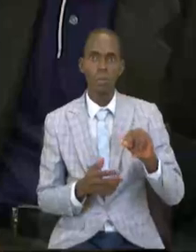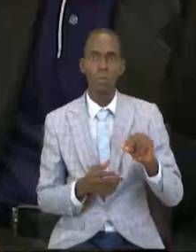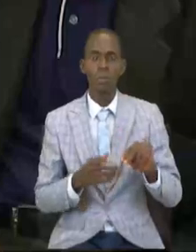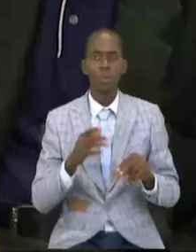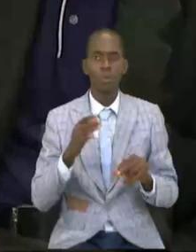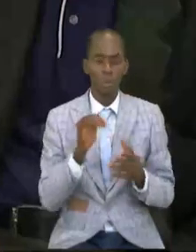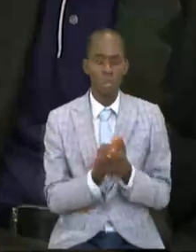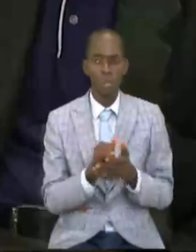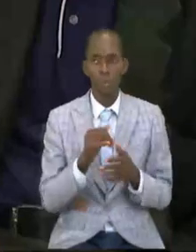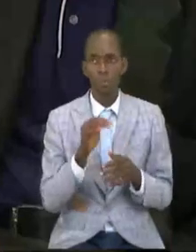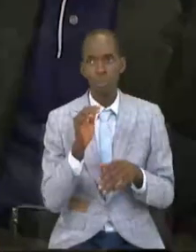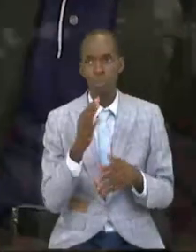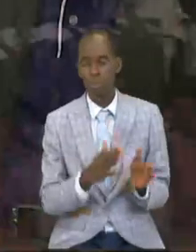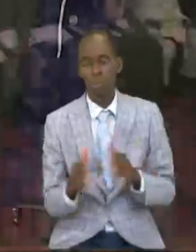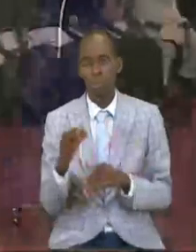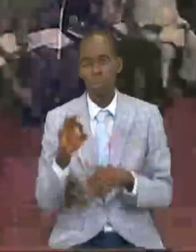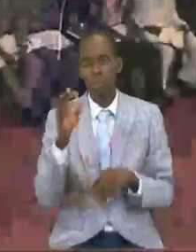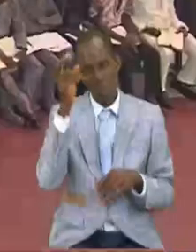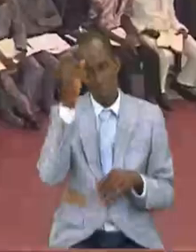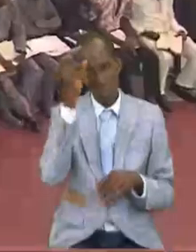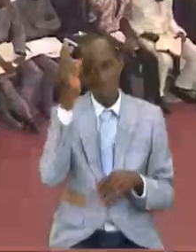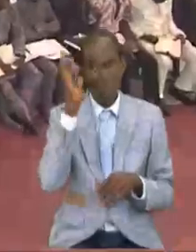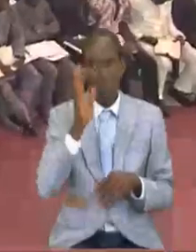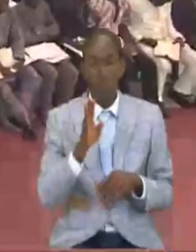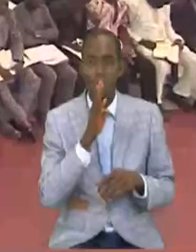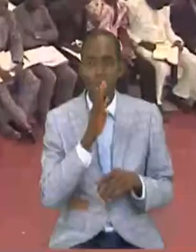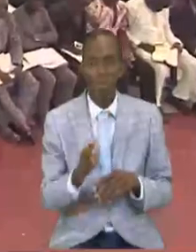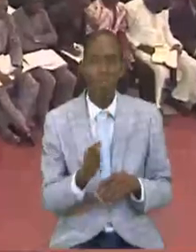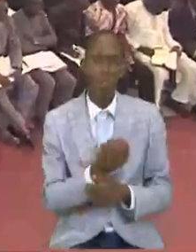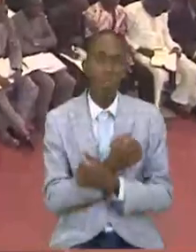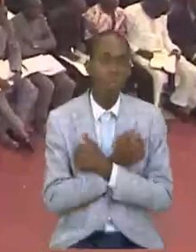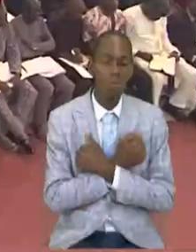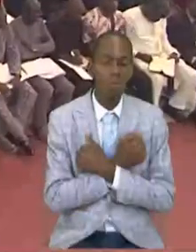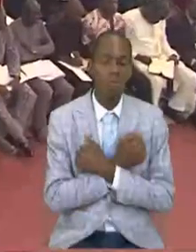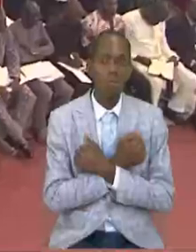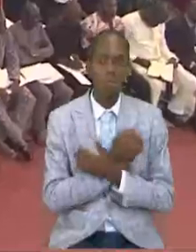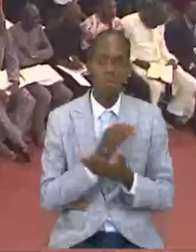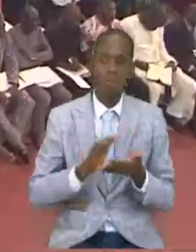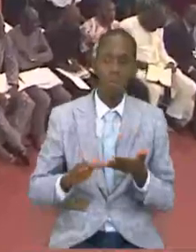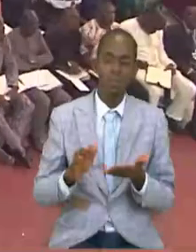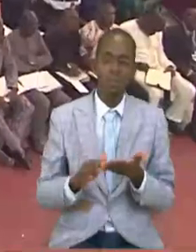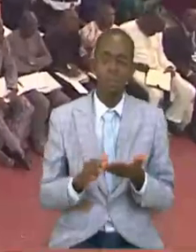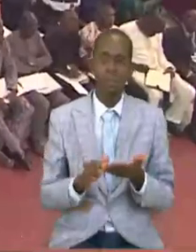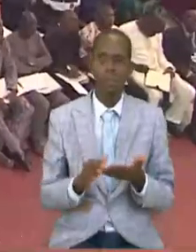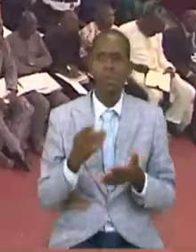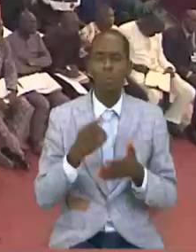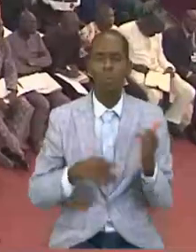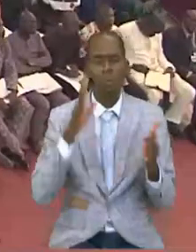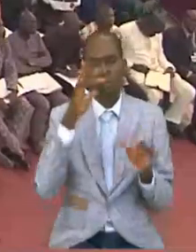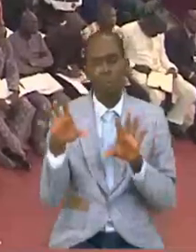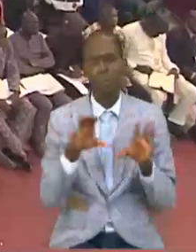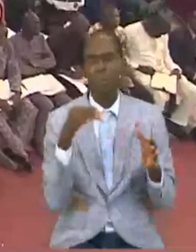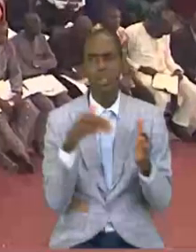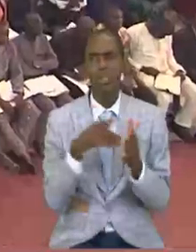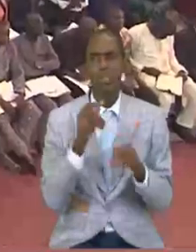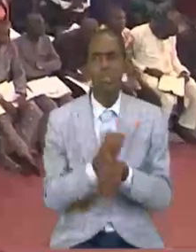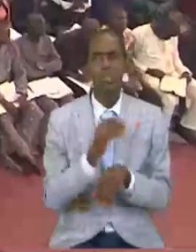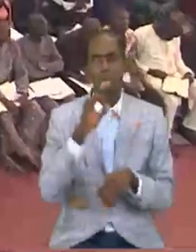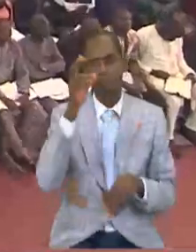Sera aimé, n'est-ce pas? Sera excusé, n'est-ce pas? Qu'est-ce que tu dois faire à l'œuvre du